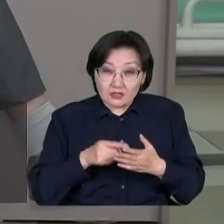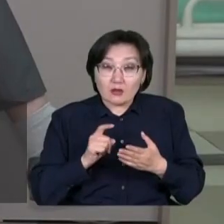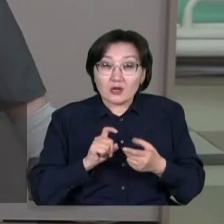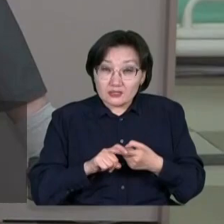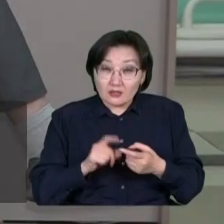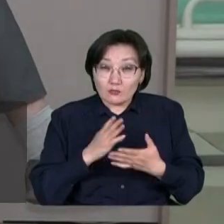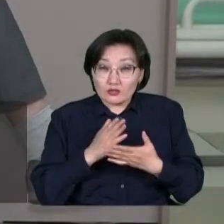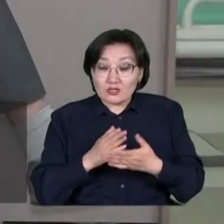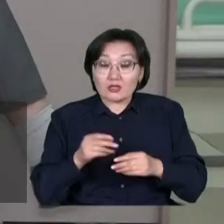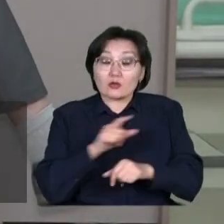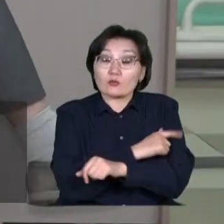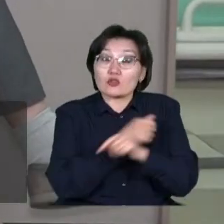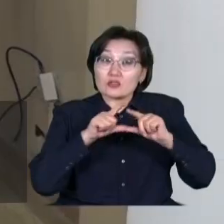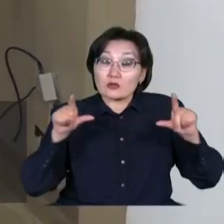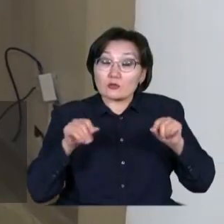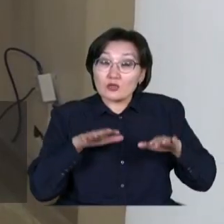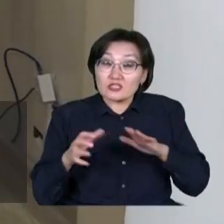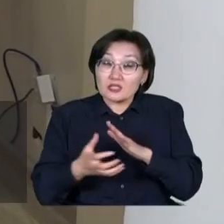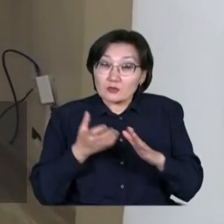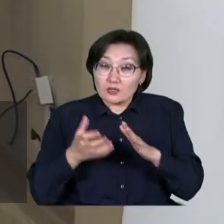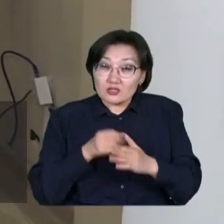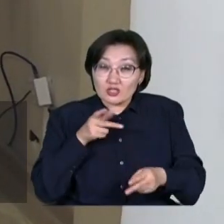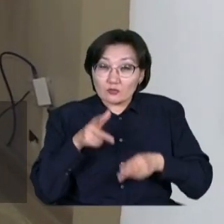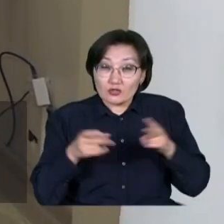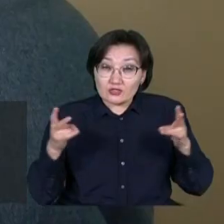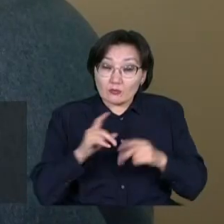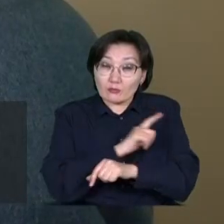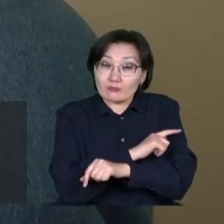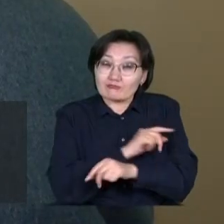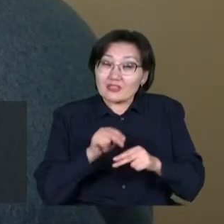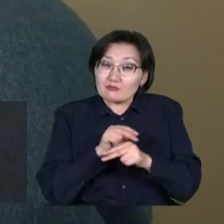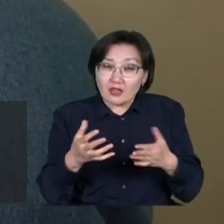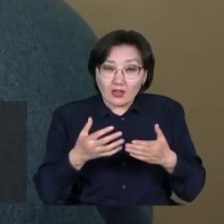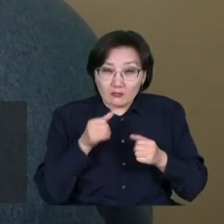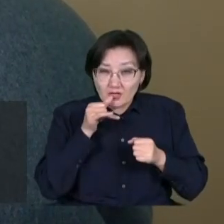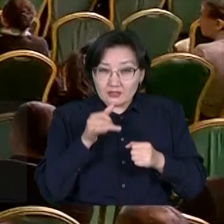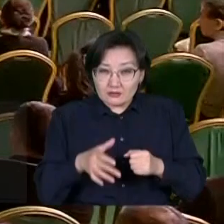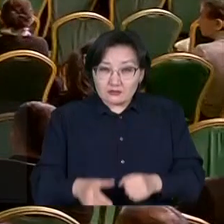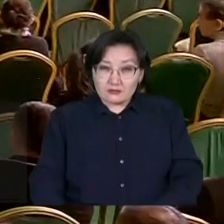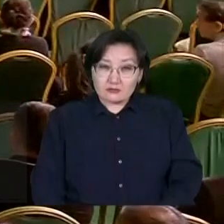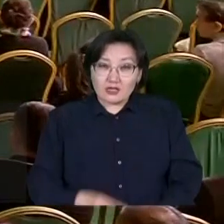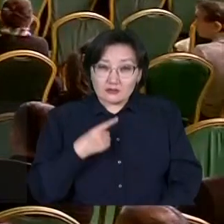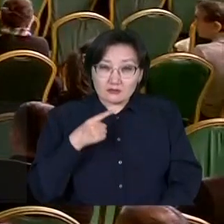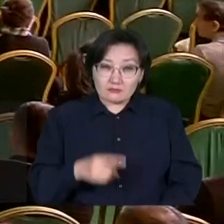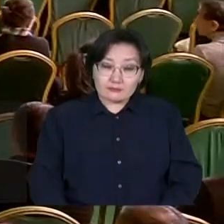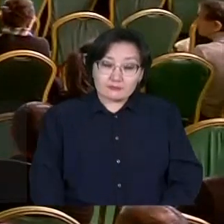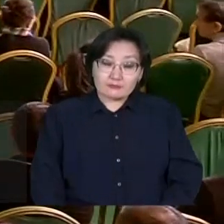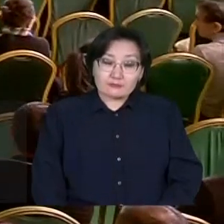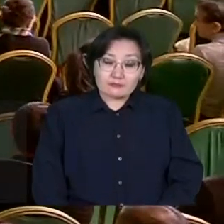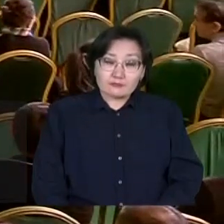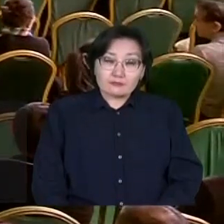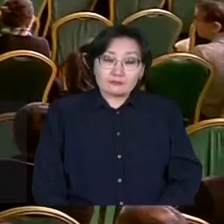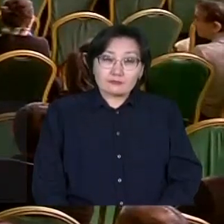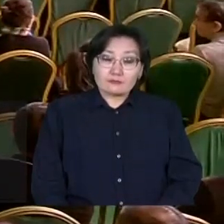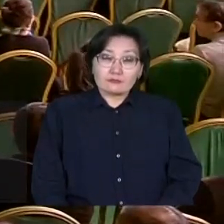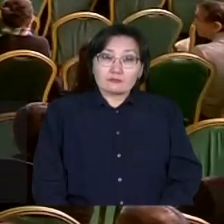болды. Жұртшылық емханалардағы орын тапшылығына шағымданып, қажетті емді ала алмайтындарын айтты. Всем нам рано или поздно приходится